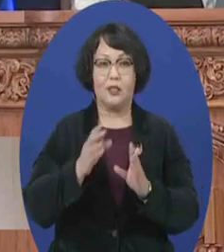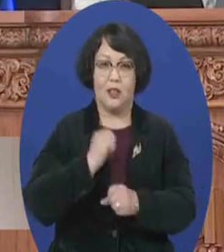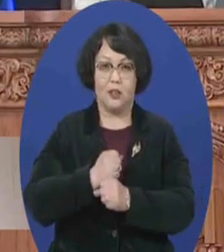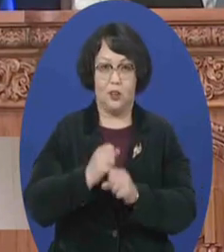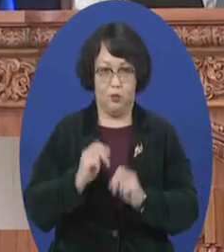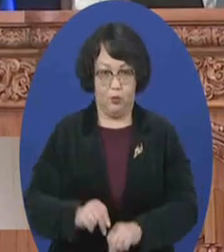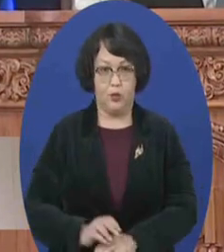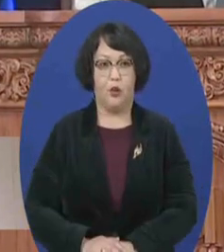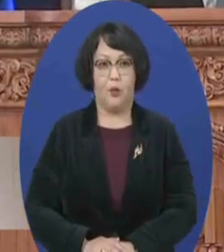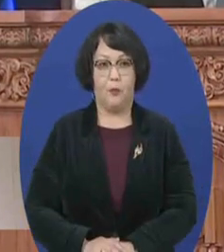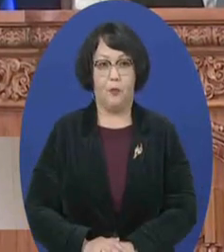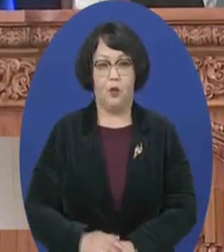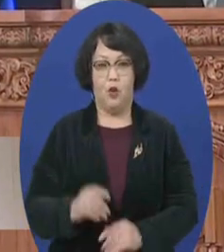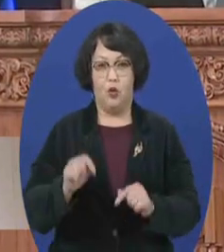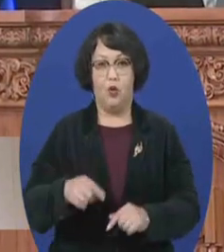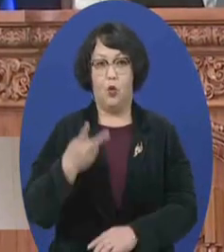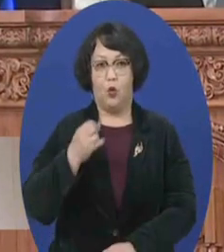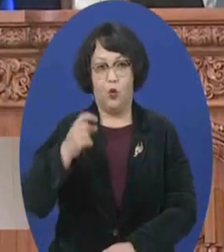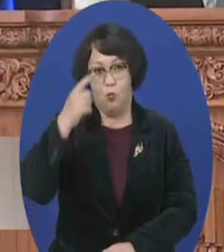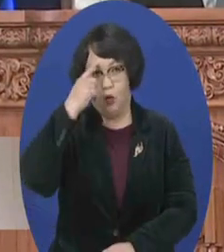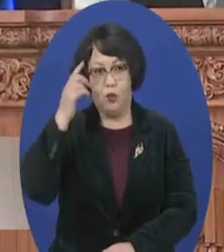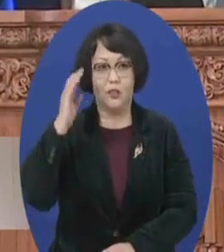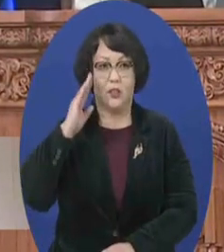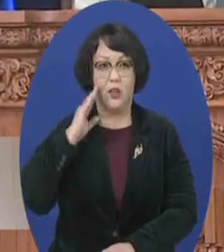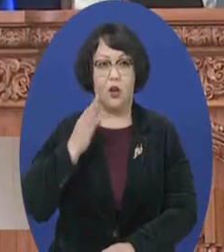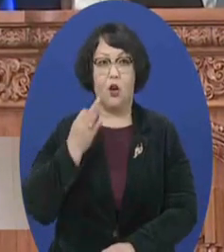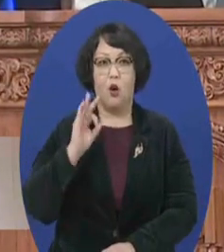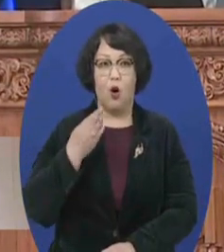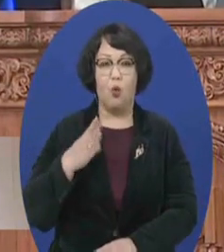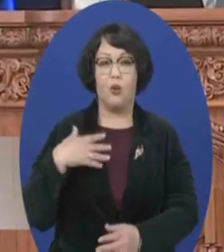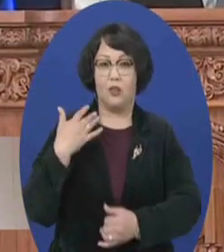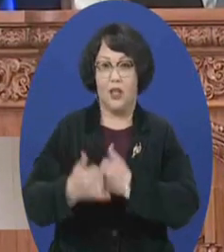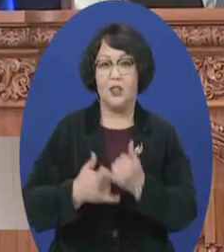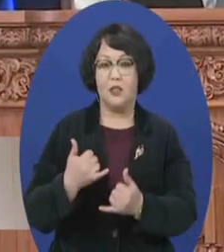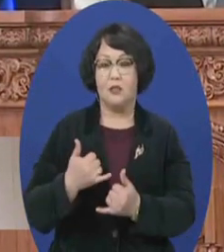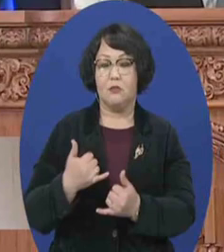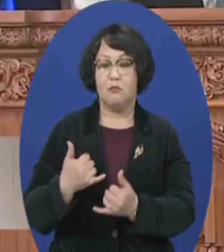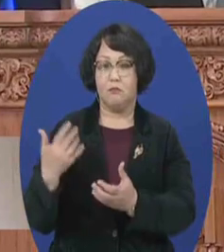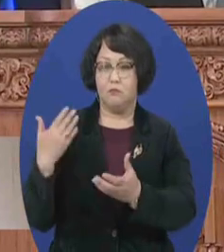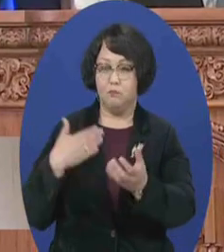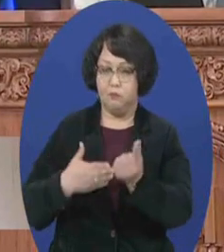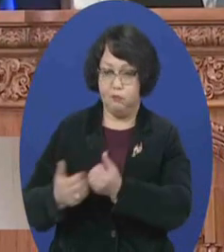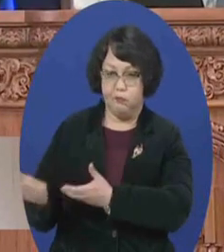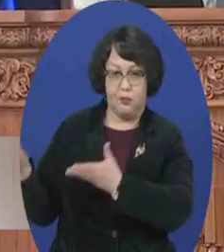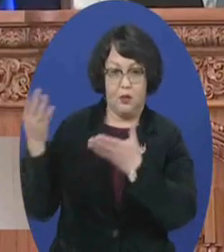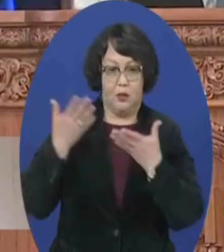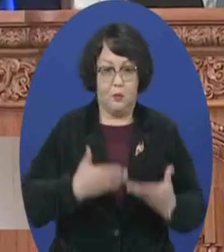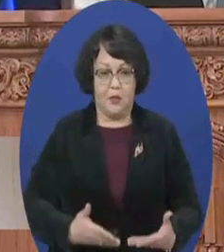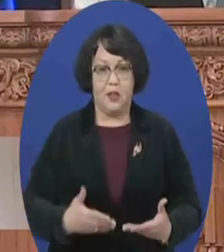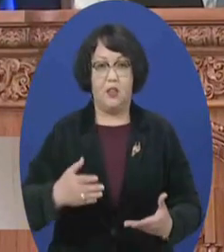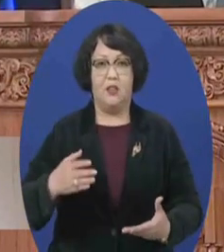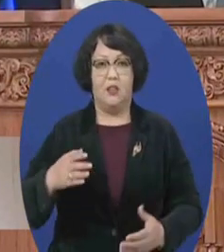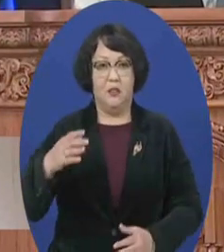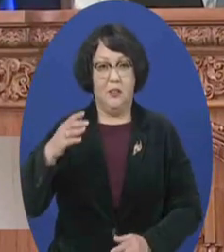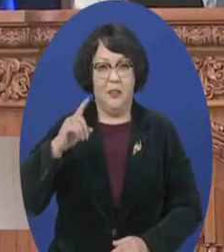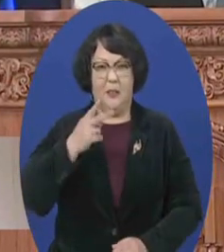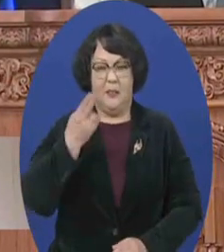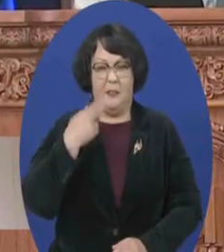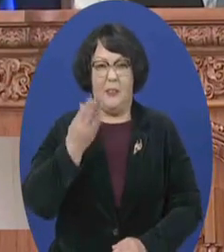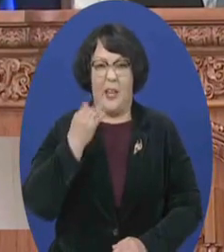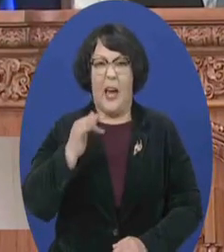болно. Өнөөгийн Монгол цэргүүд өвөг дээдсээсээ өвлөгдөн ирсэн дайчин уламжлалаа нэр төртөө